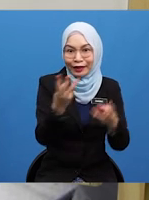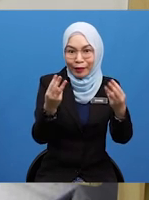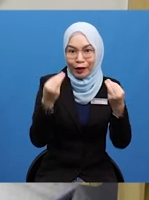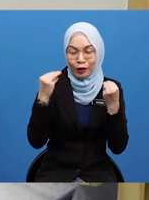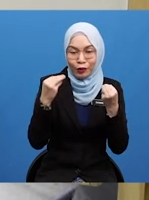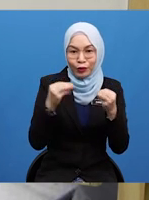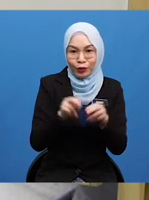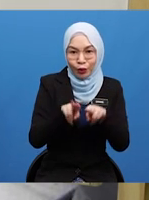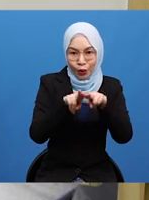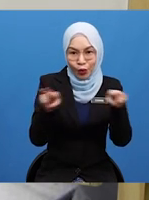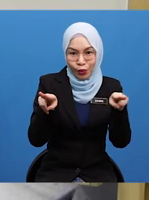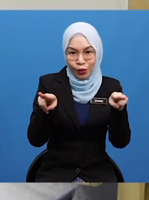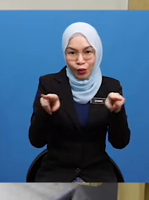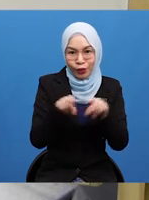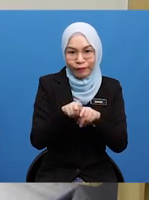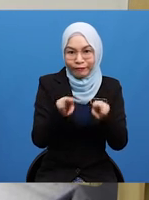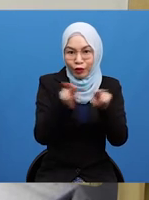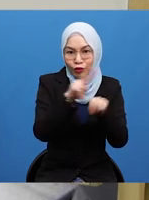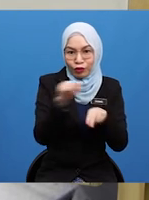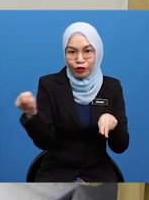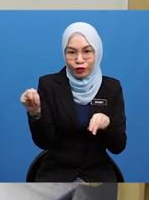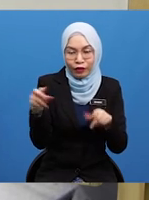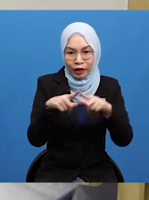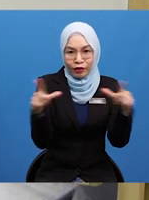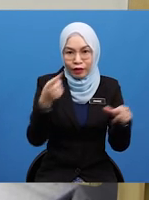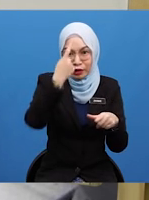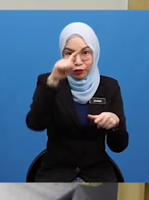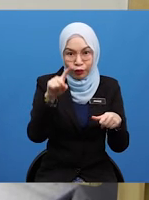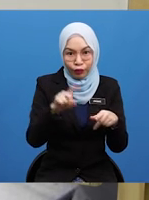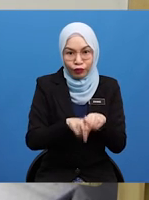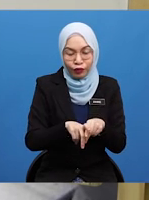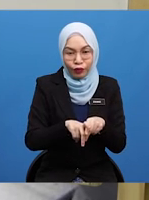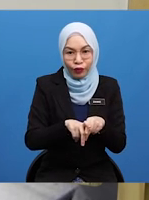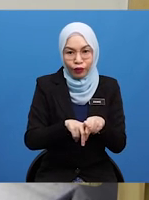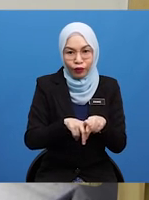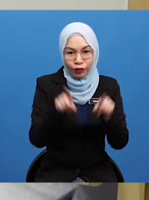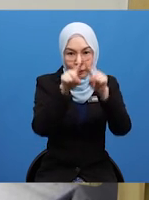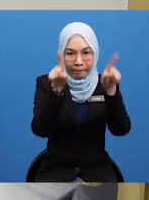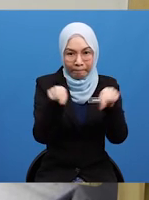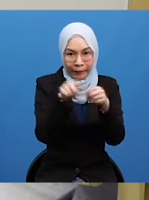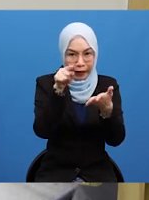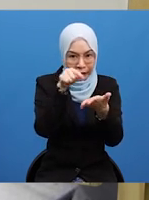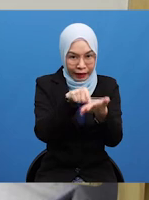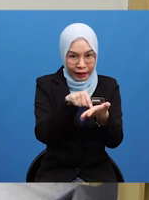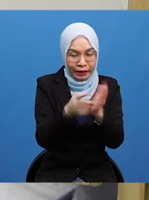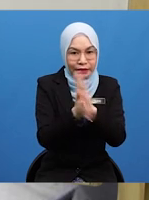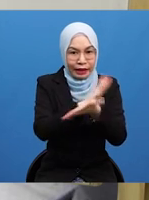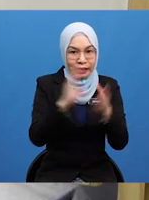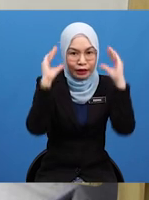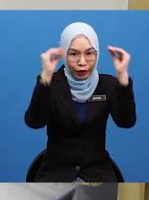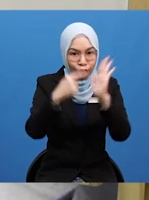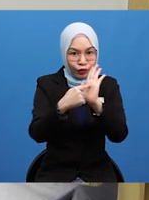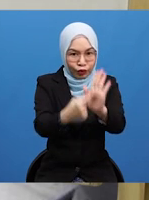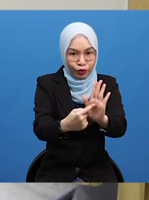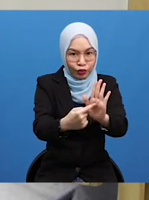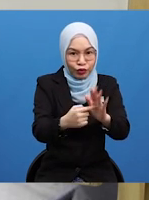mengukur ukuran luas bagi kotak ini. Jadi cikgu perlukan 4 kad ini untuk kita